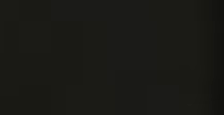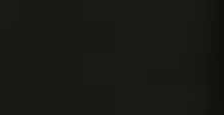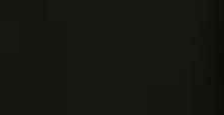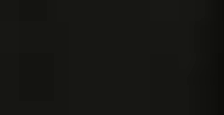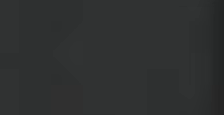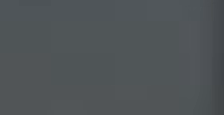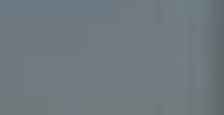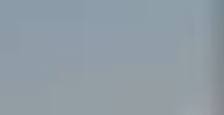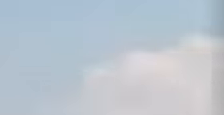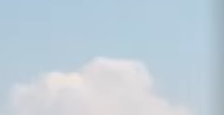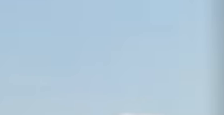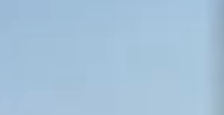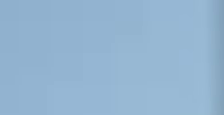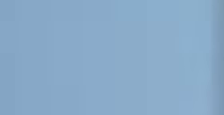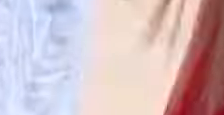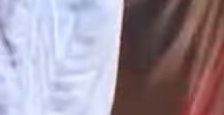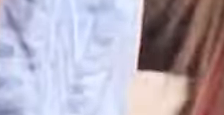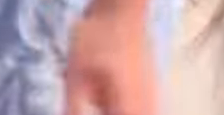olsun.